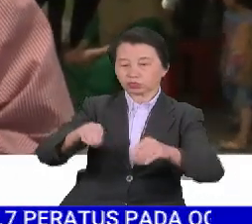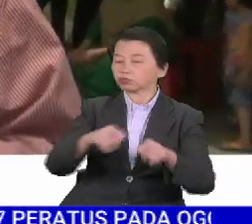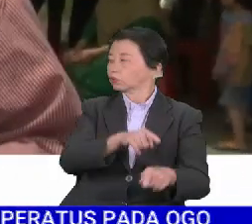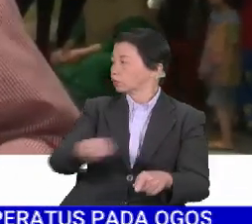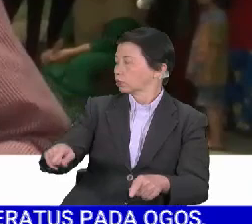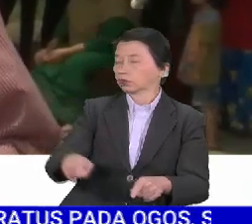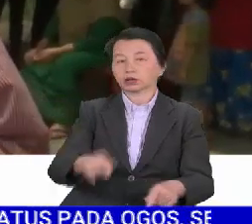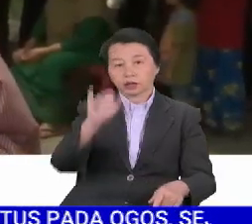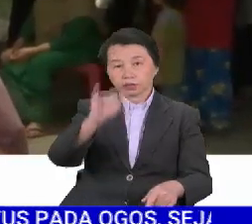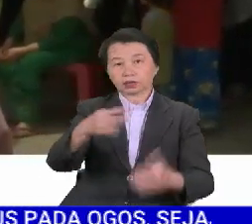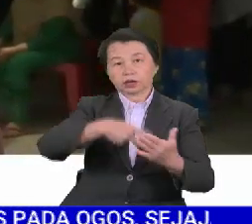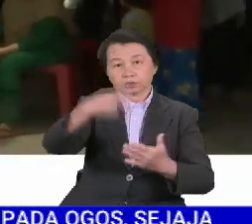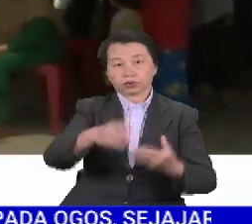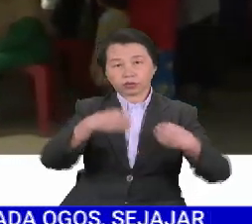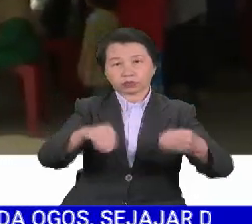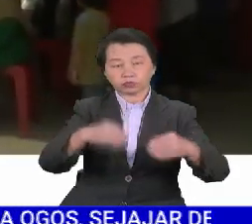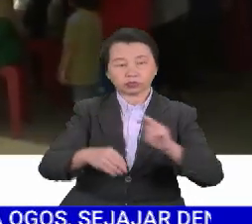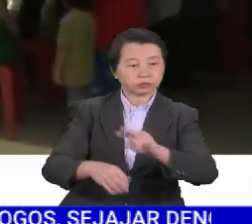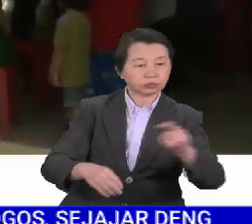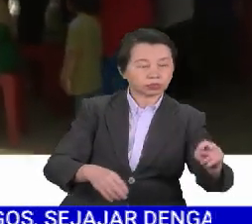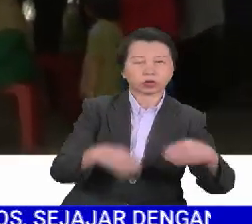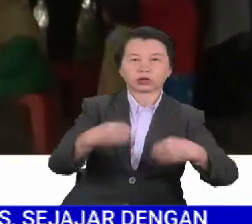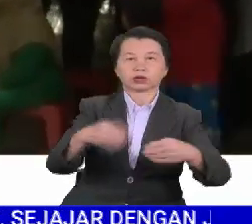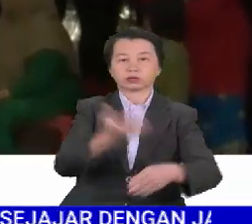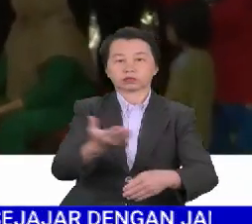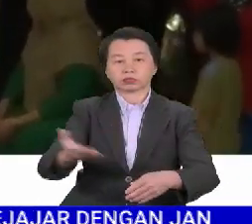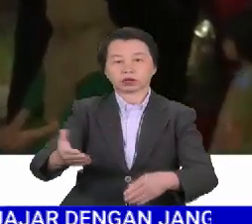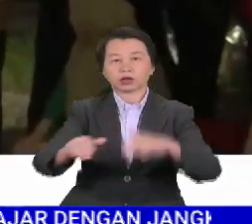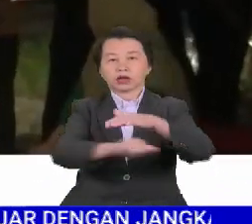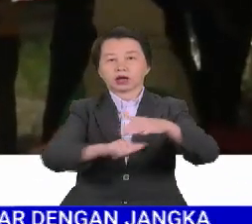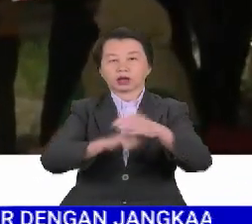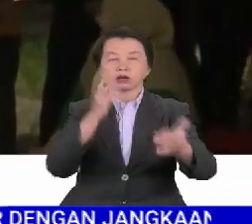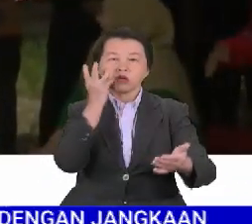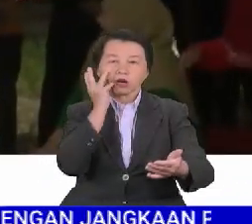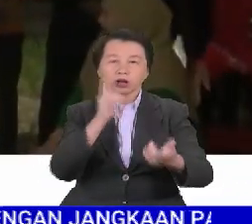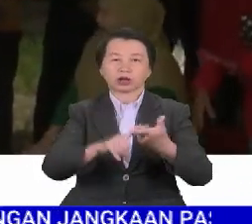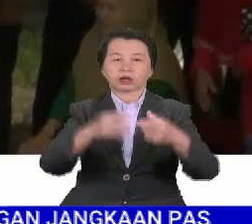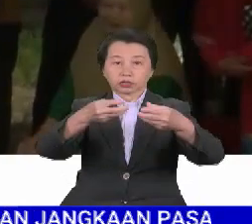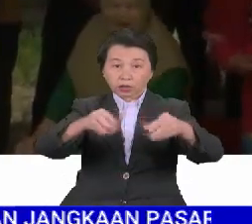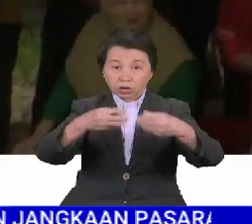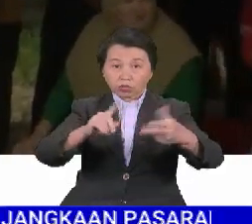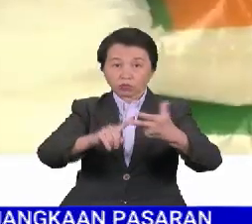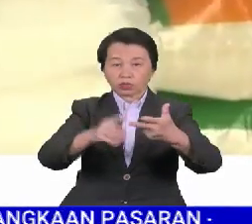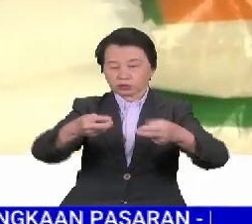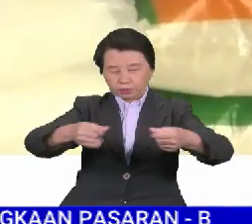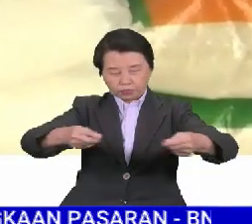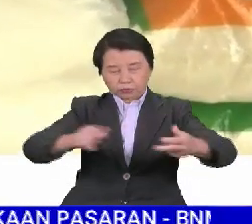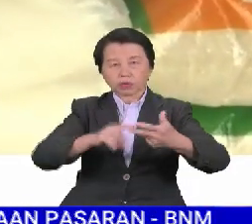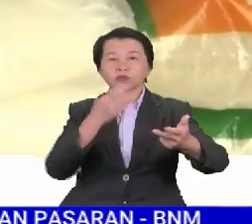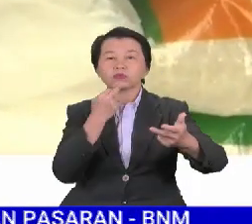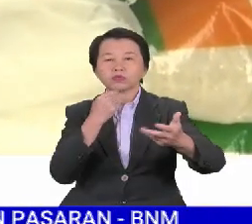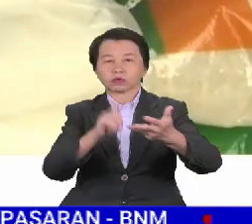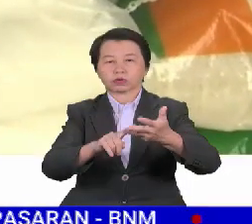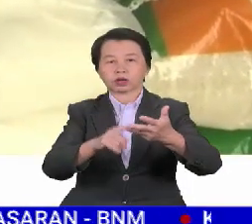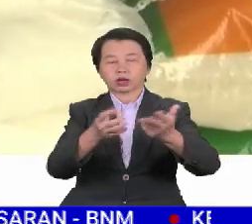Ya, program yang kita lihat yang dijual dalam program ini merupakan barangan asas seperti beras, telur, tepung, gula